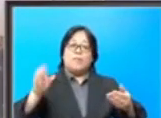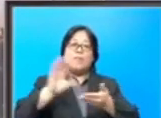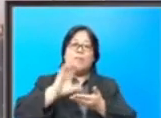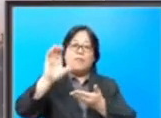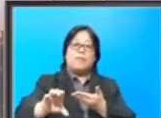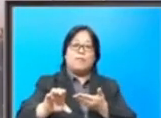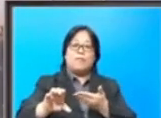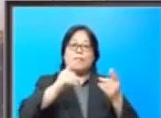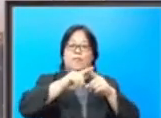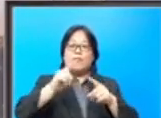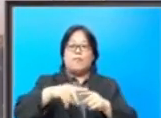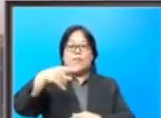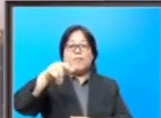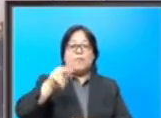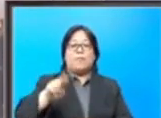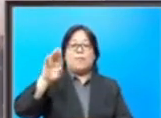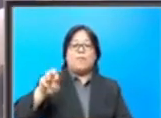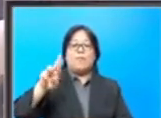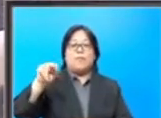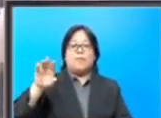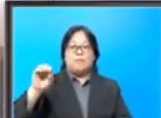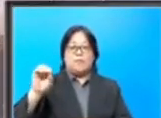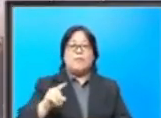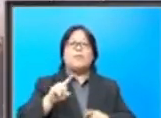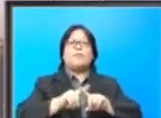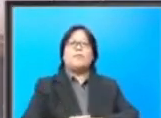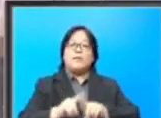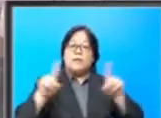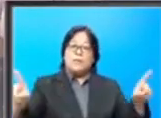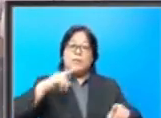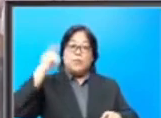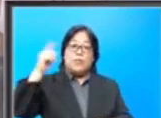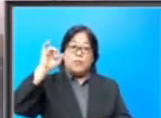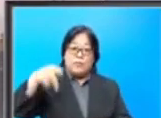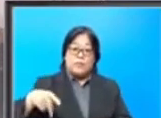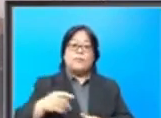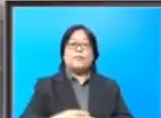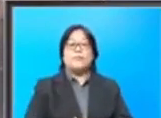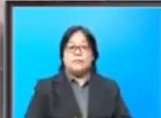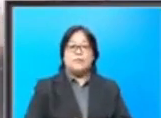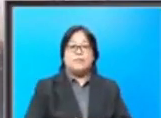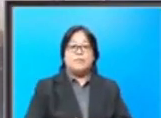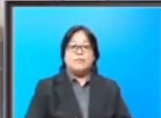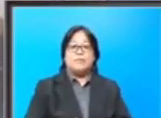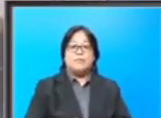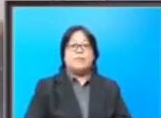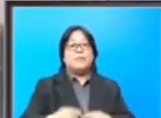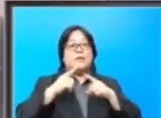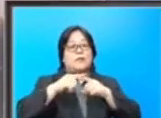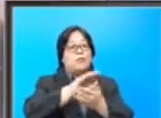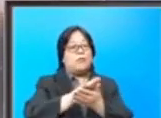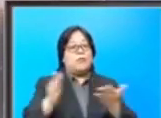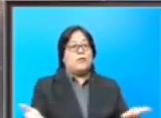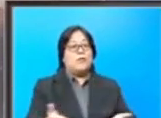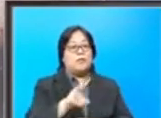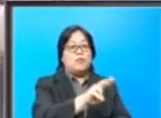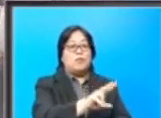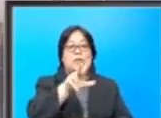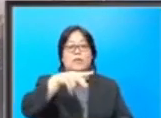Tentukan untuk pakai Project paint Borneo tetapi ton pemusik disini Saya ingin menyatakan dijual yang mulia ini bahwa dari para